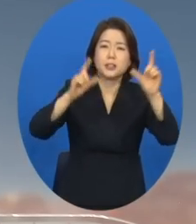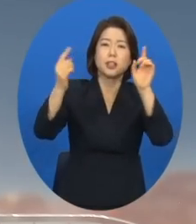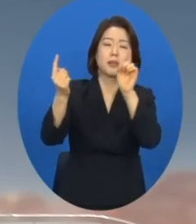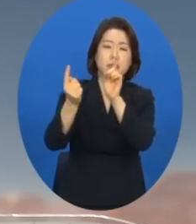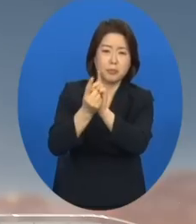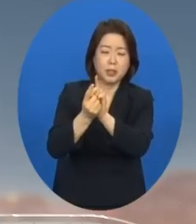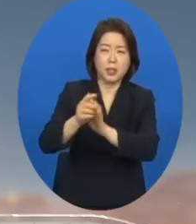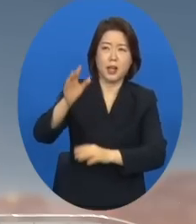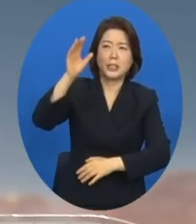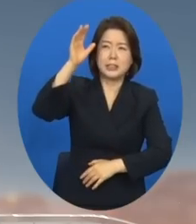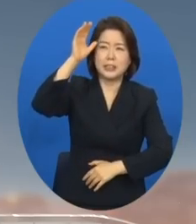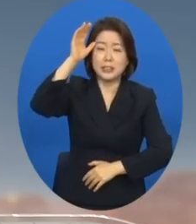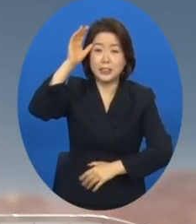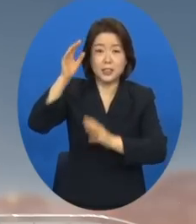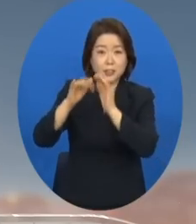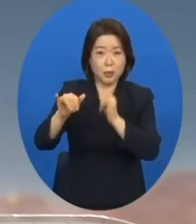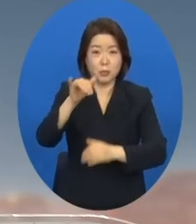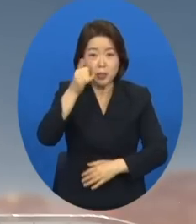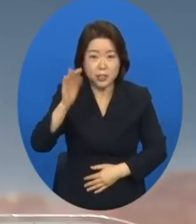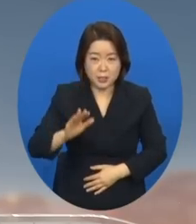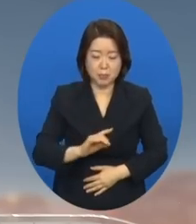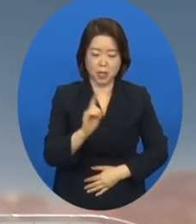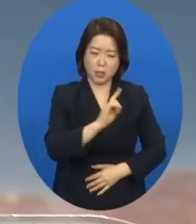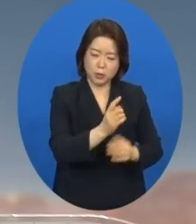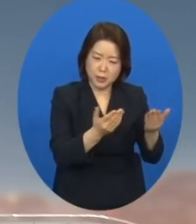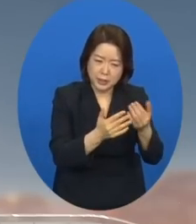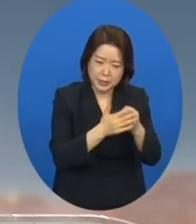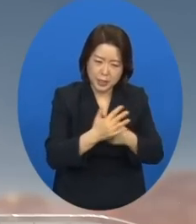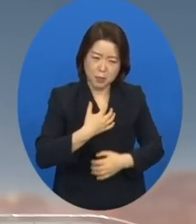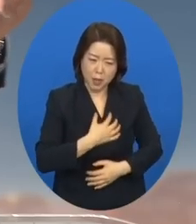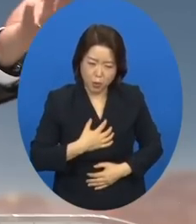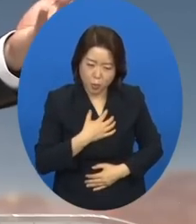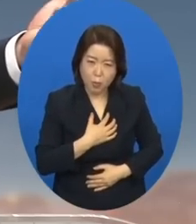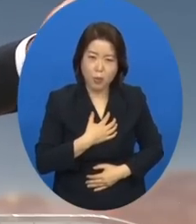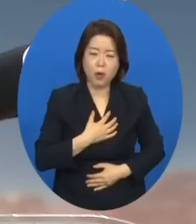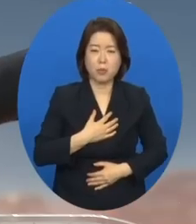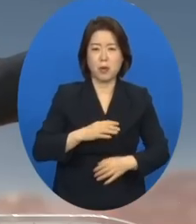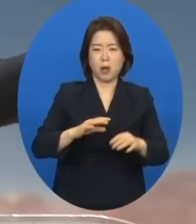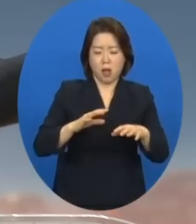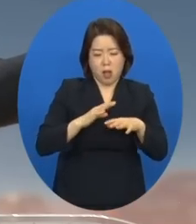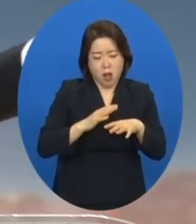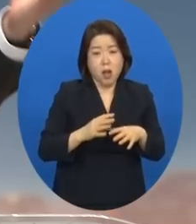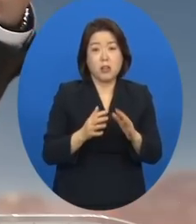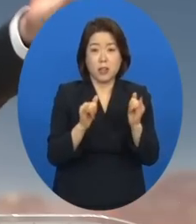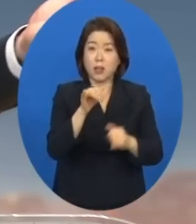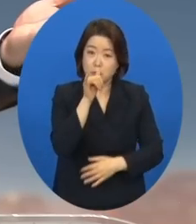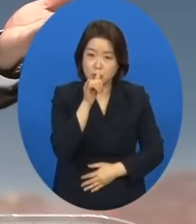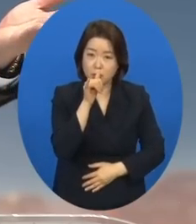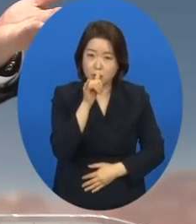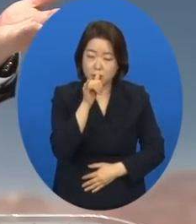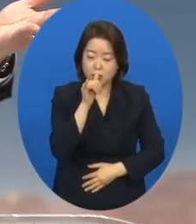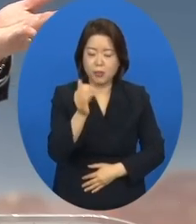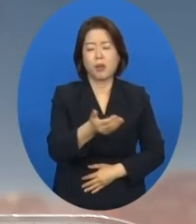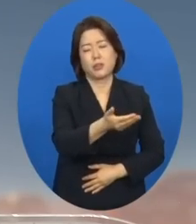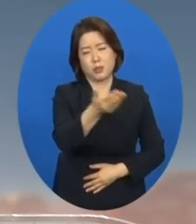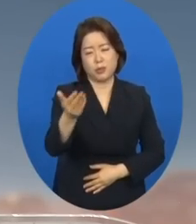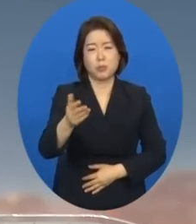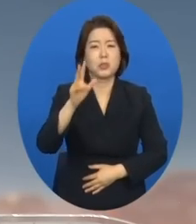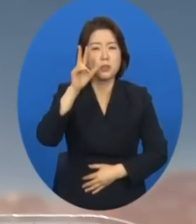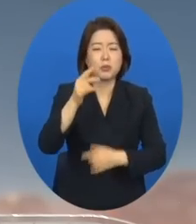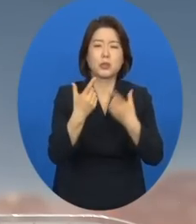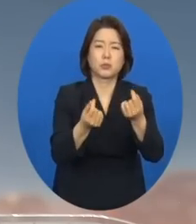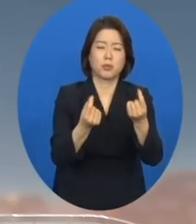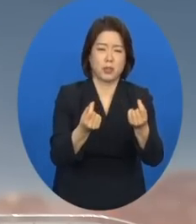맞이하면서 기대가 되는 분도 있겠지만 어떤 일 때문에 염려하거나 두려워하는 분이 계십니까 바로 여러분들이 여호수하고요